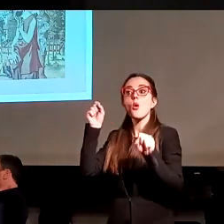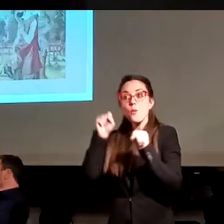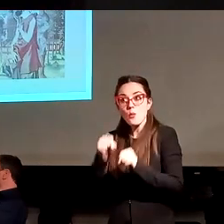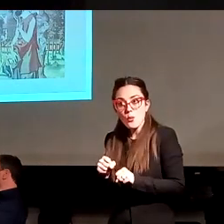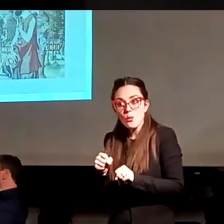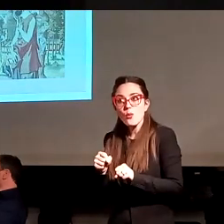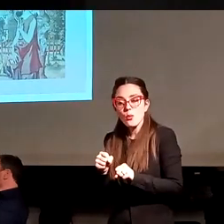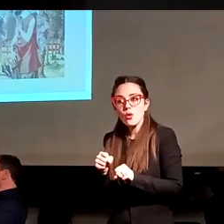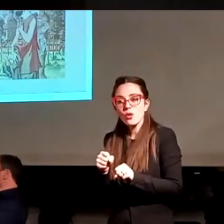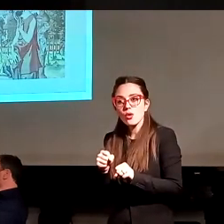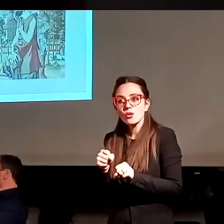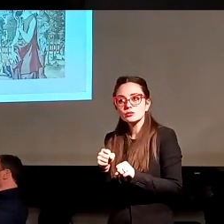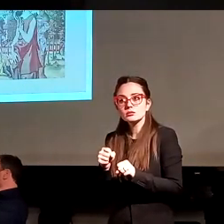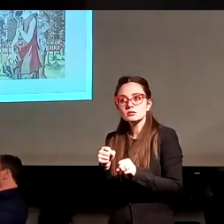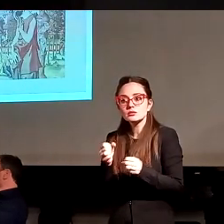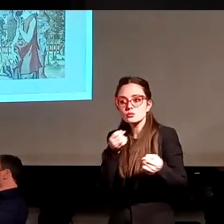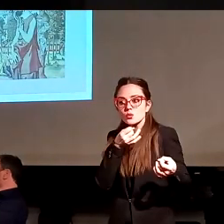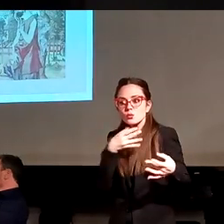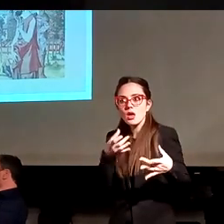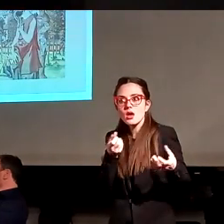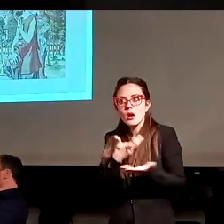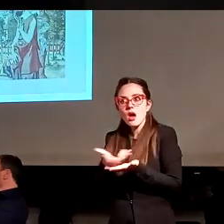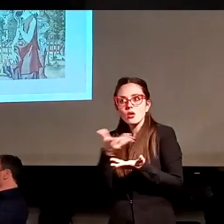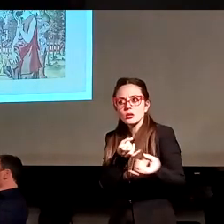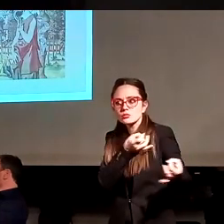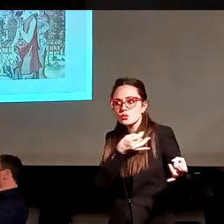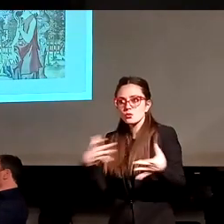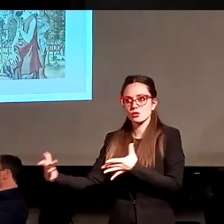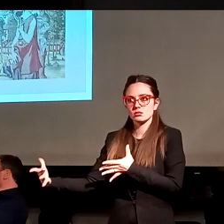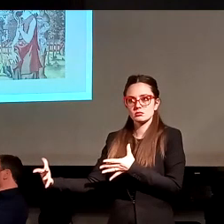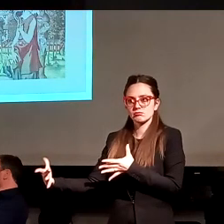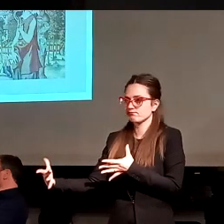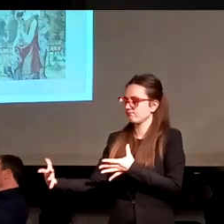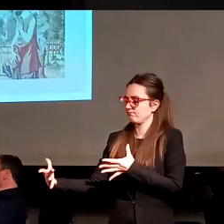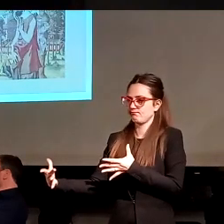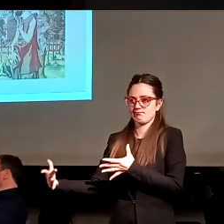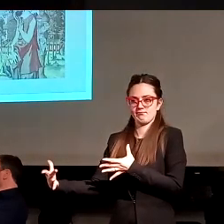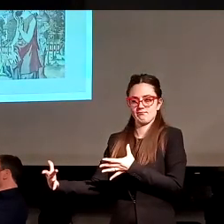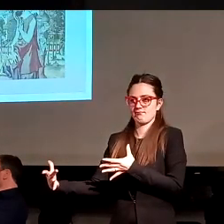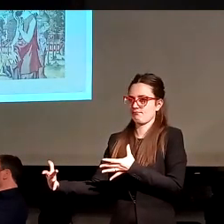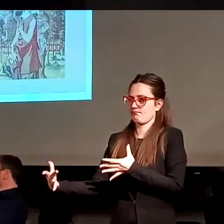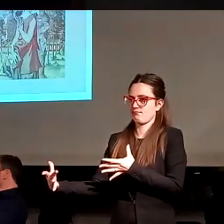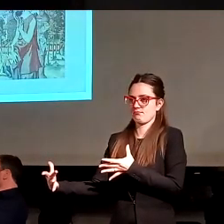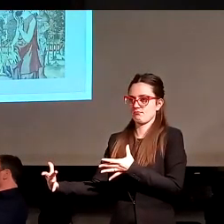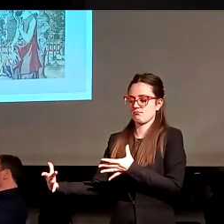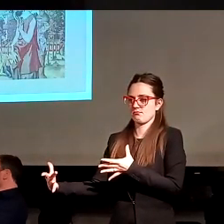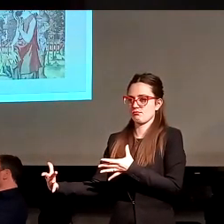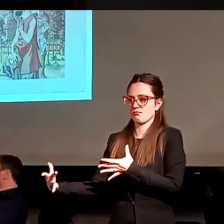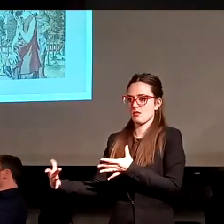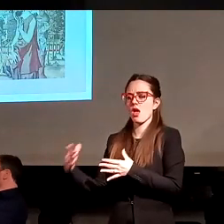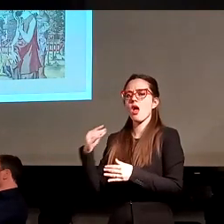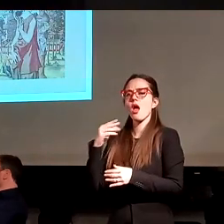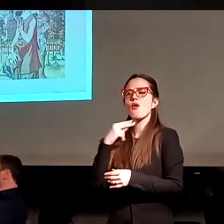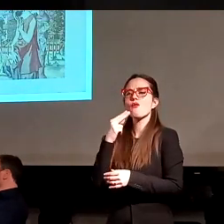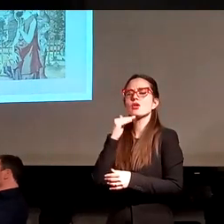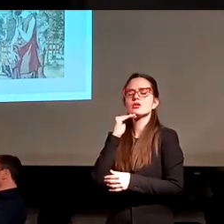raccontata con le stesse parole senza il minimo cambiamento di voce